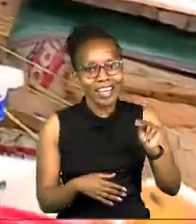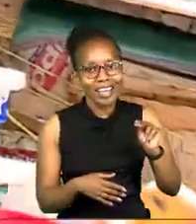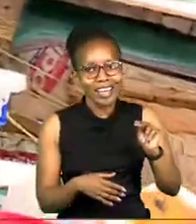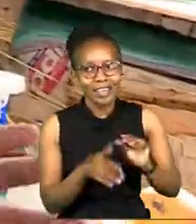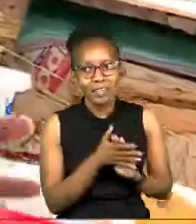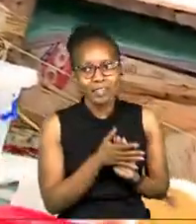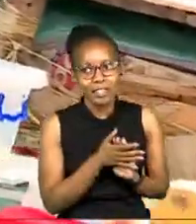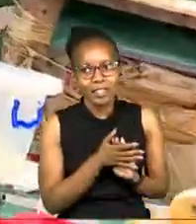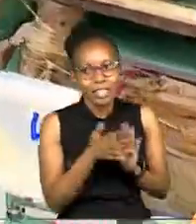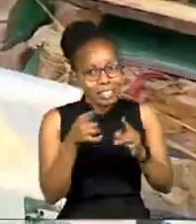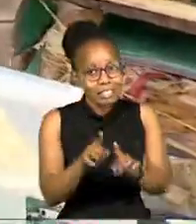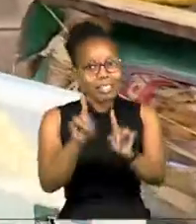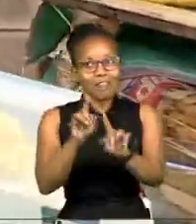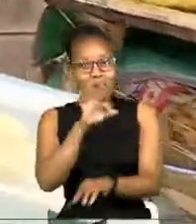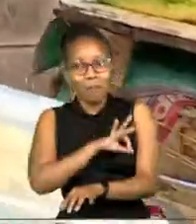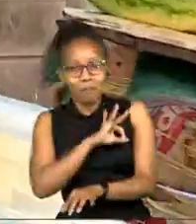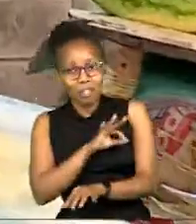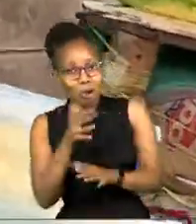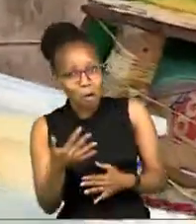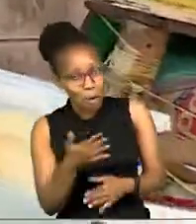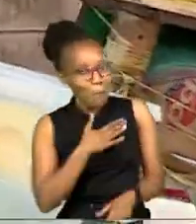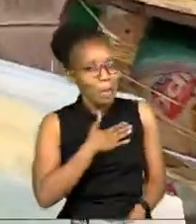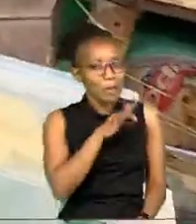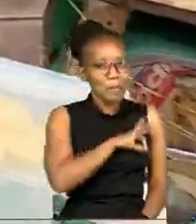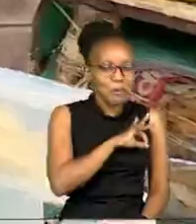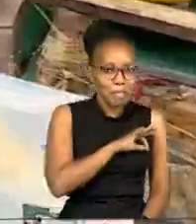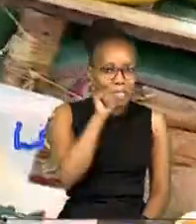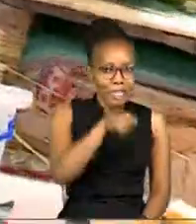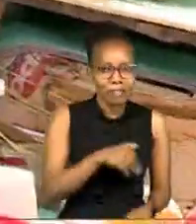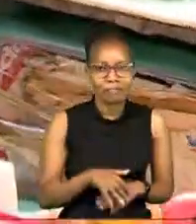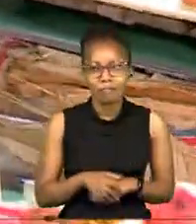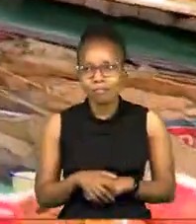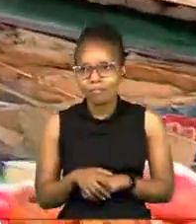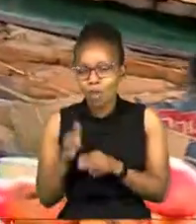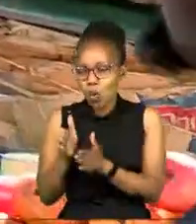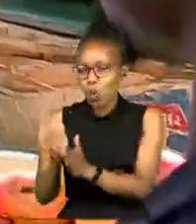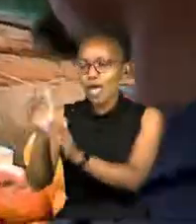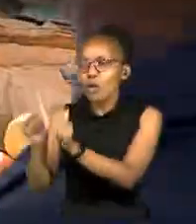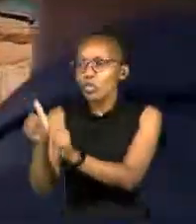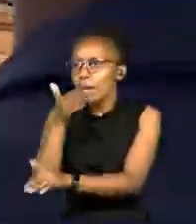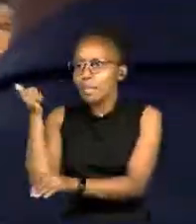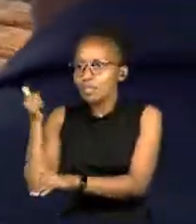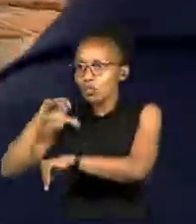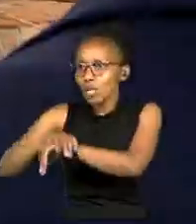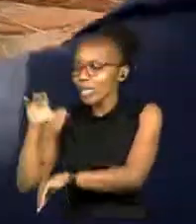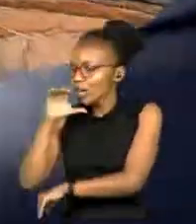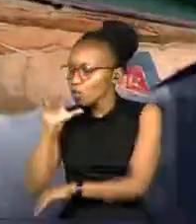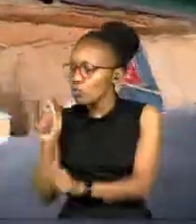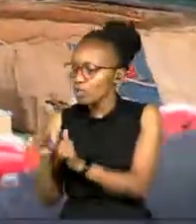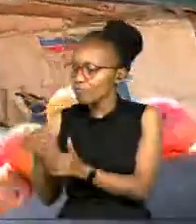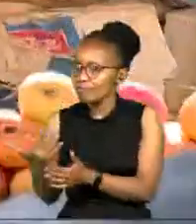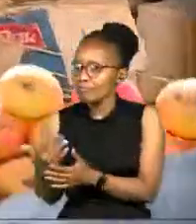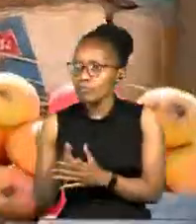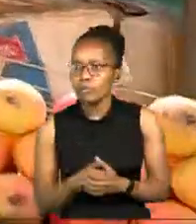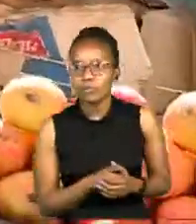Nini yake ndio itamfukuza ama yangu ndio itanifukuza? Na ni njia gani bora kupata customer?